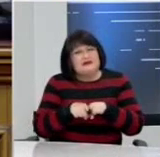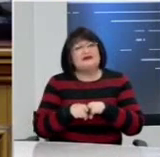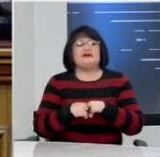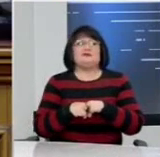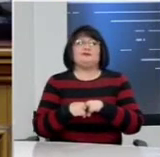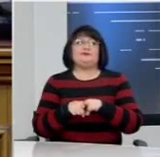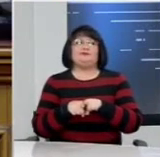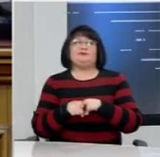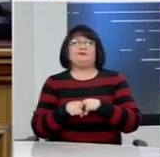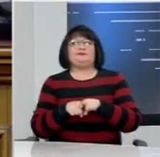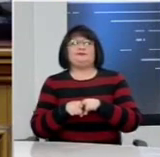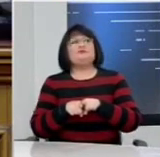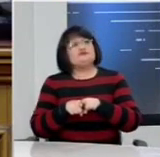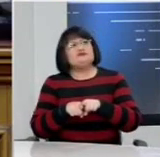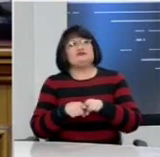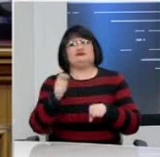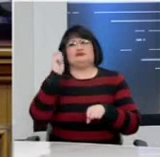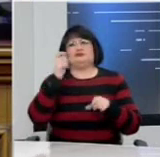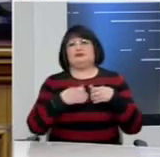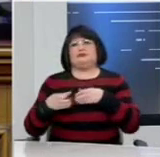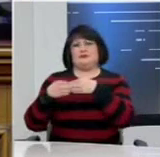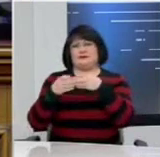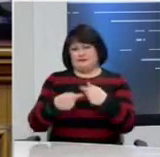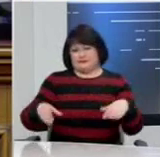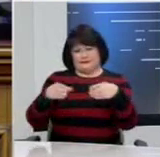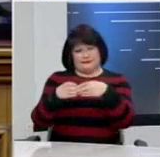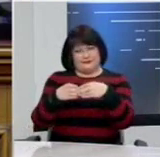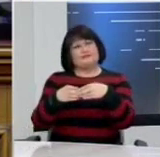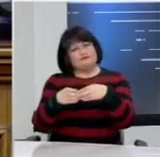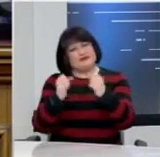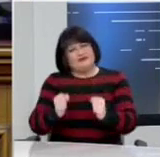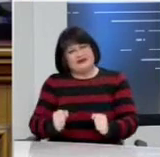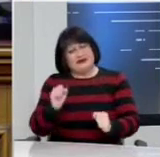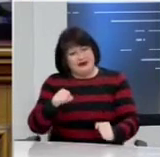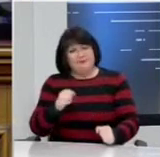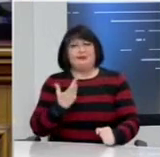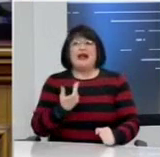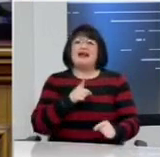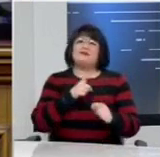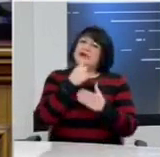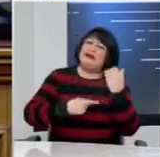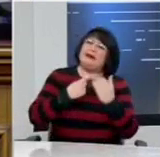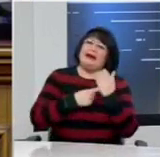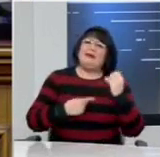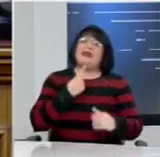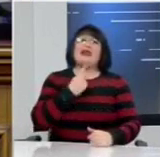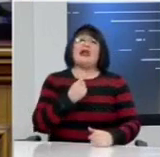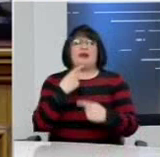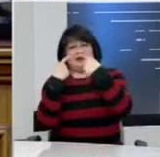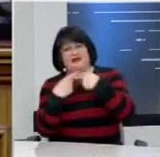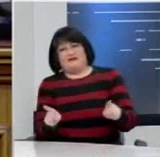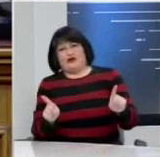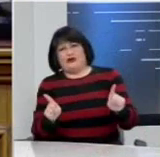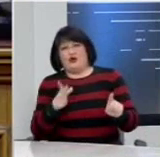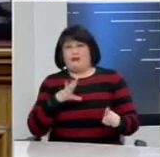της συνισταμένης των κομμάτων στη Διακομματική Επιτροπή. Και δεν λέμε μόνο ότι είναι σε άλλη κατεύθυνση από αυτό που